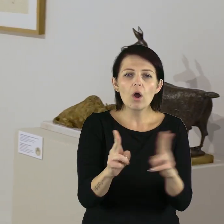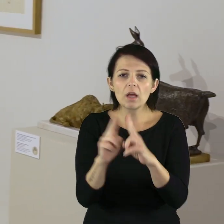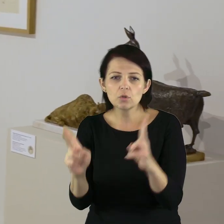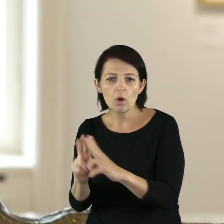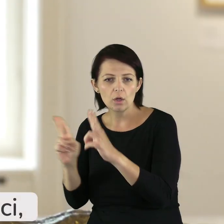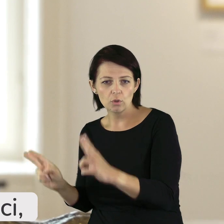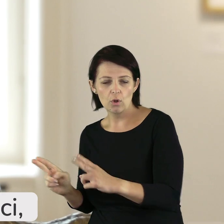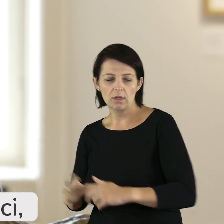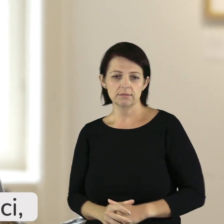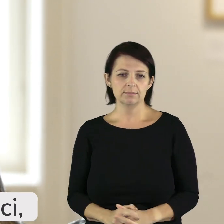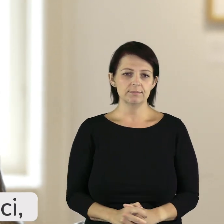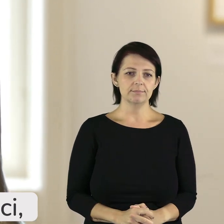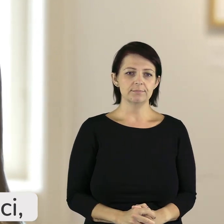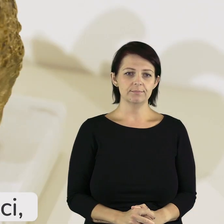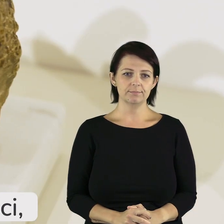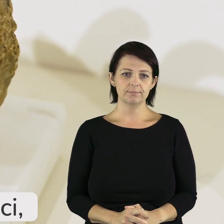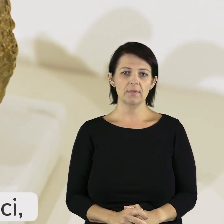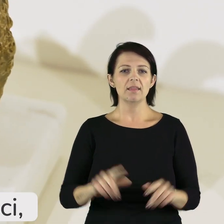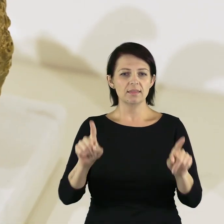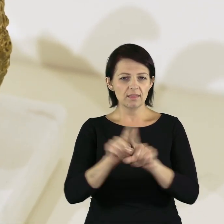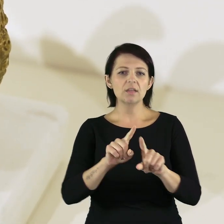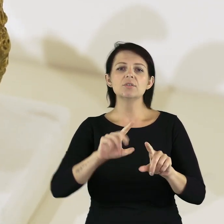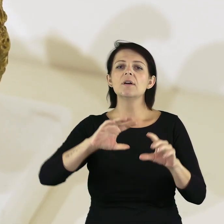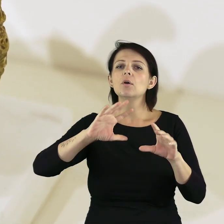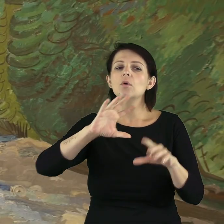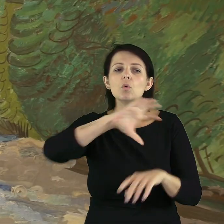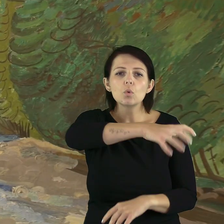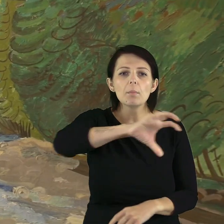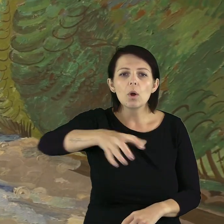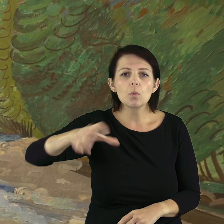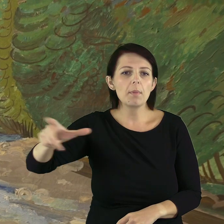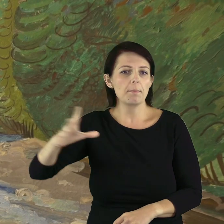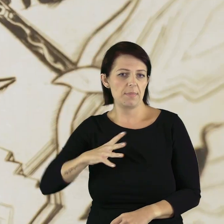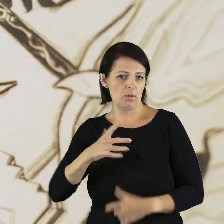jego wszystkich okresów twórczości, ale także dla